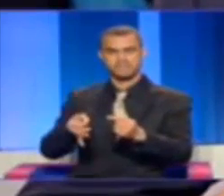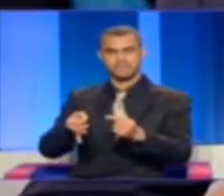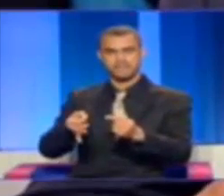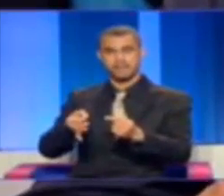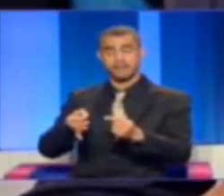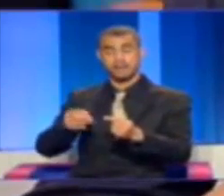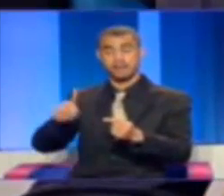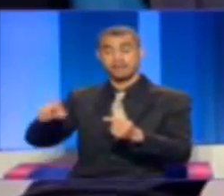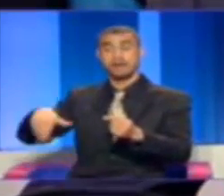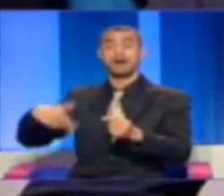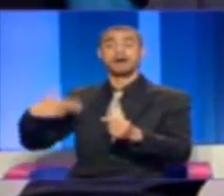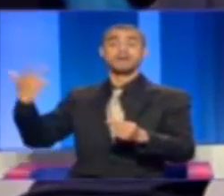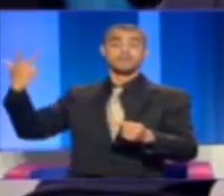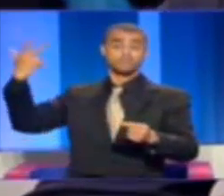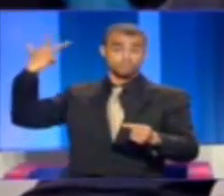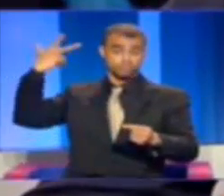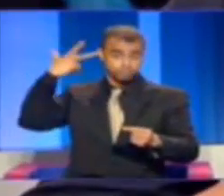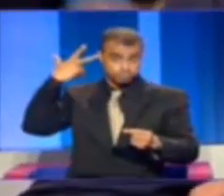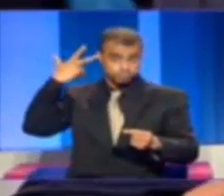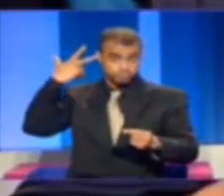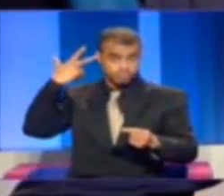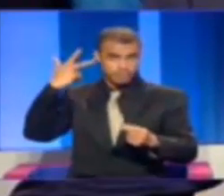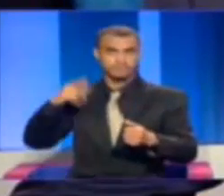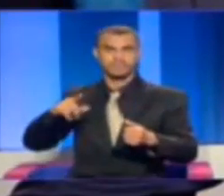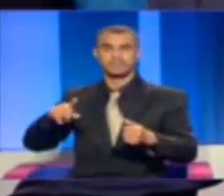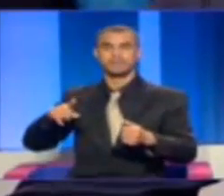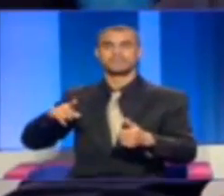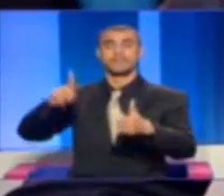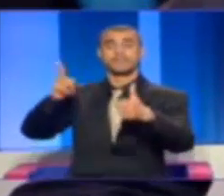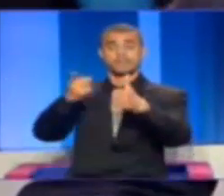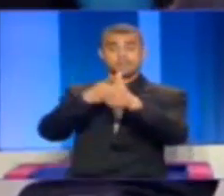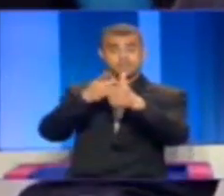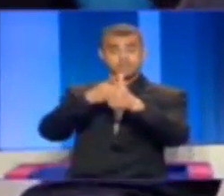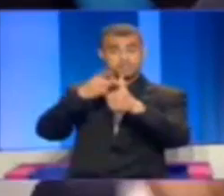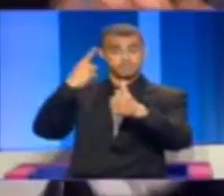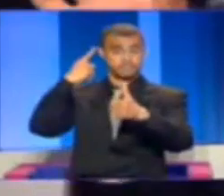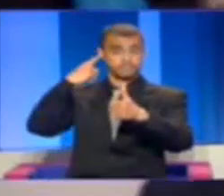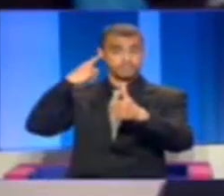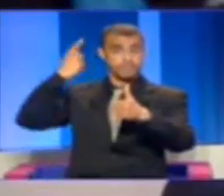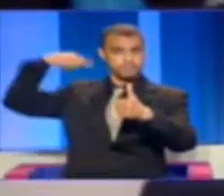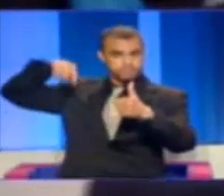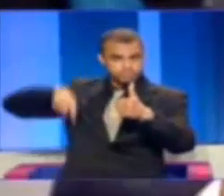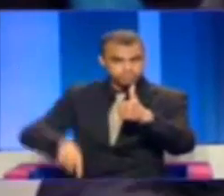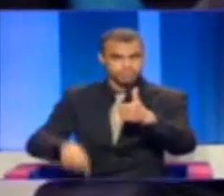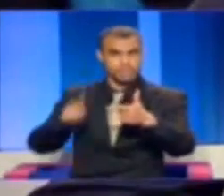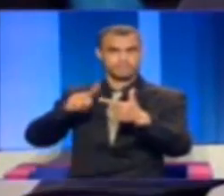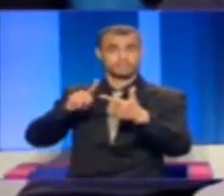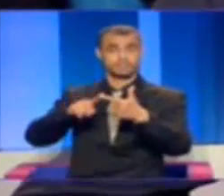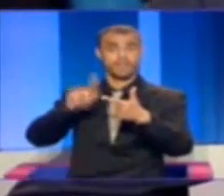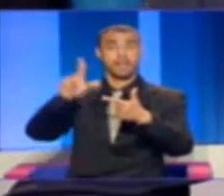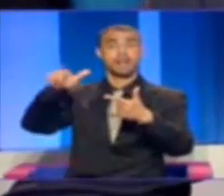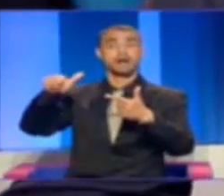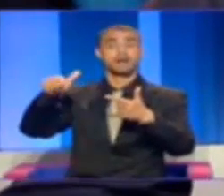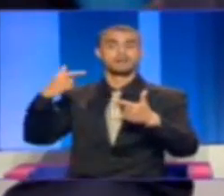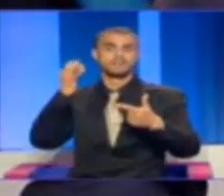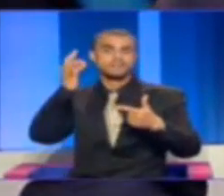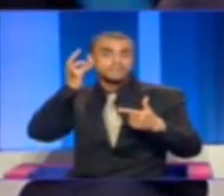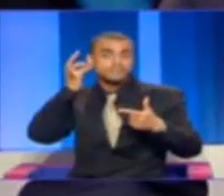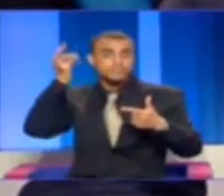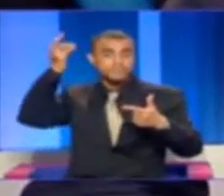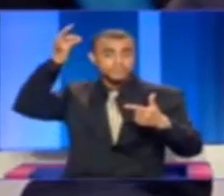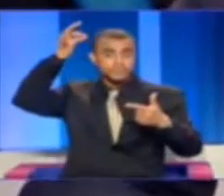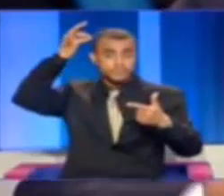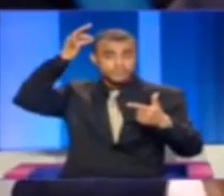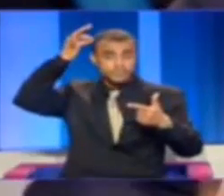هاد المسائل هادو؟ هما الطفل خصو يكون عنده صمم عميق حتى شديد، يكون عنده واحد العصب سمعي، ولكن